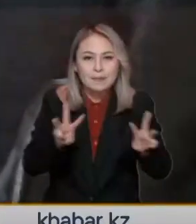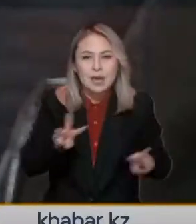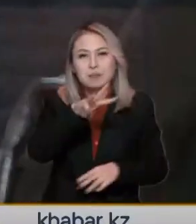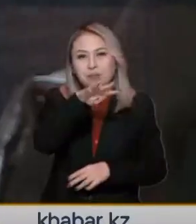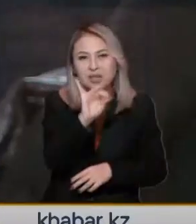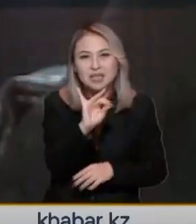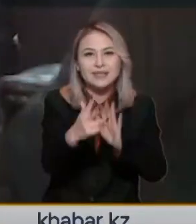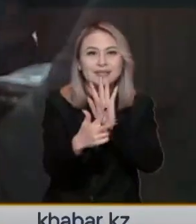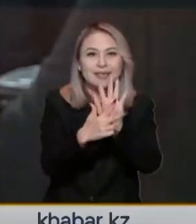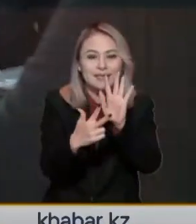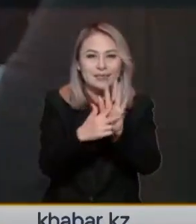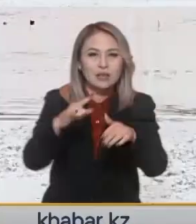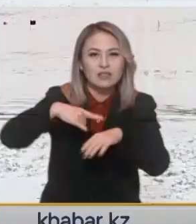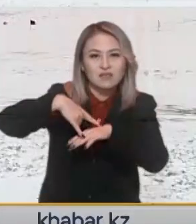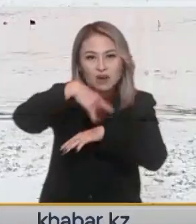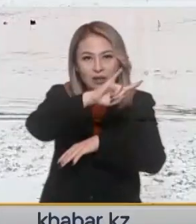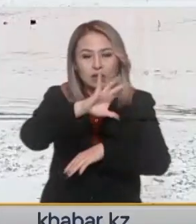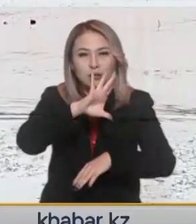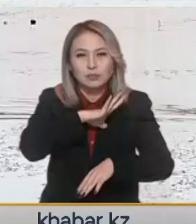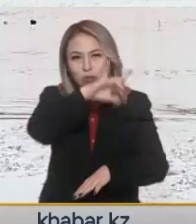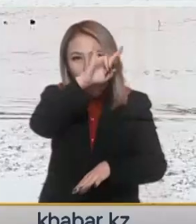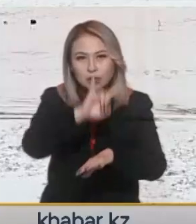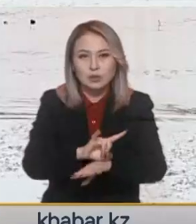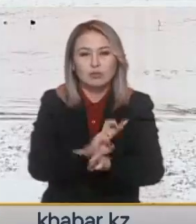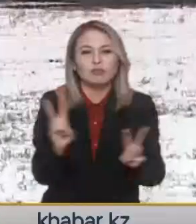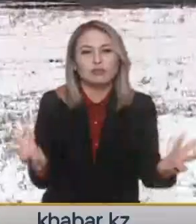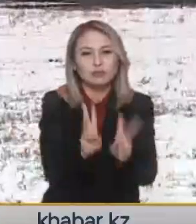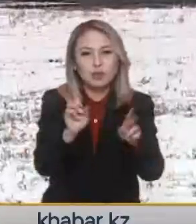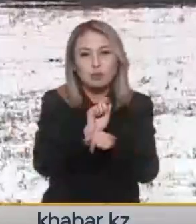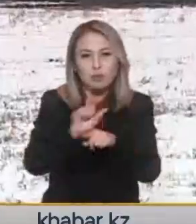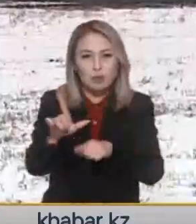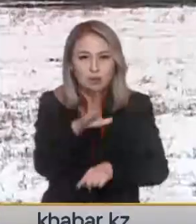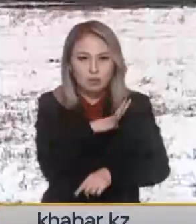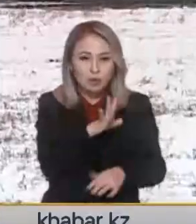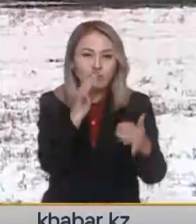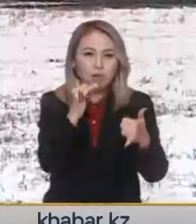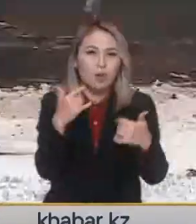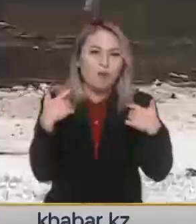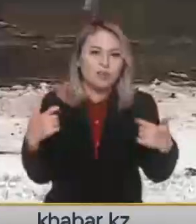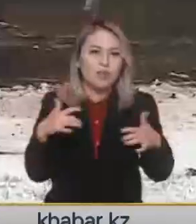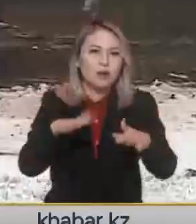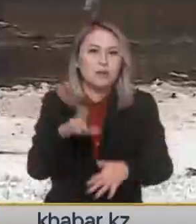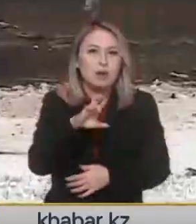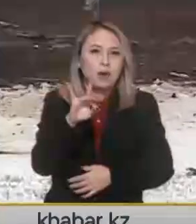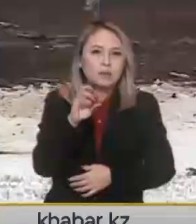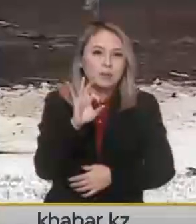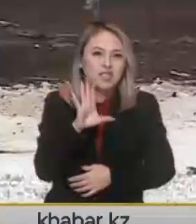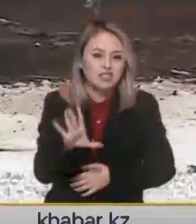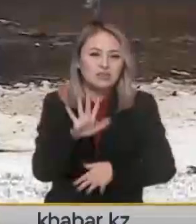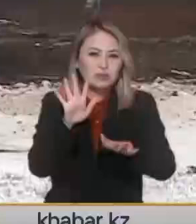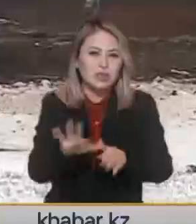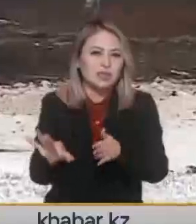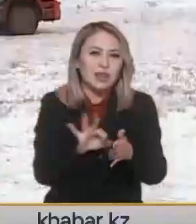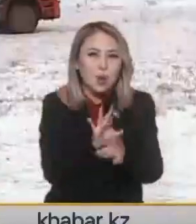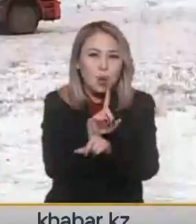тиесілі Ми-8 тікұшағы апатты жағдайда қонып жанып кетті. Бортта болған нұсқаушы офицер Батыр Оразымбетов оқиға орнында